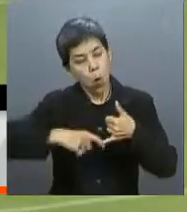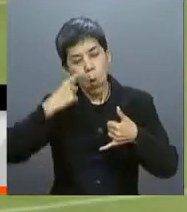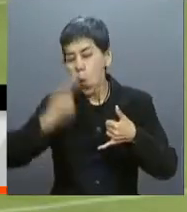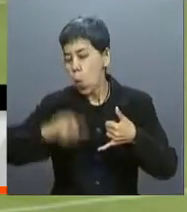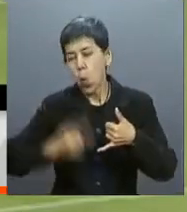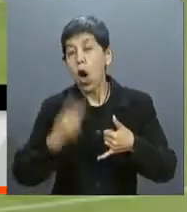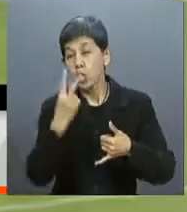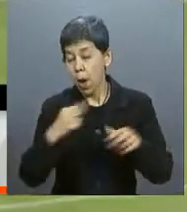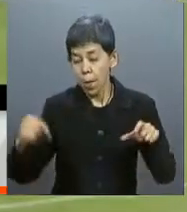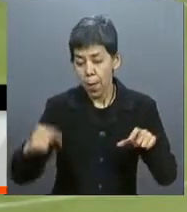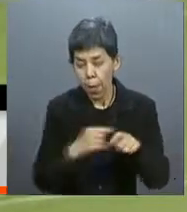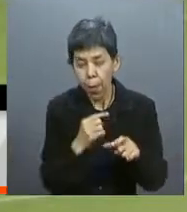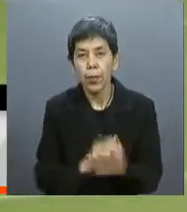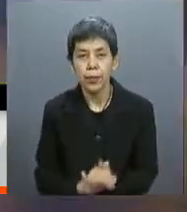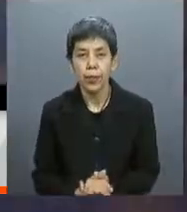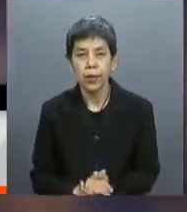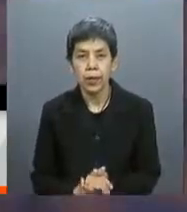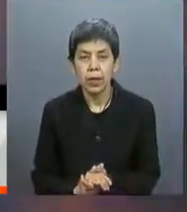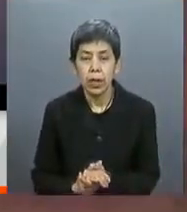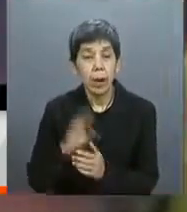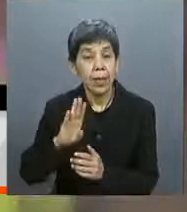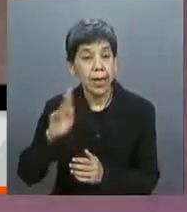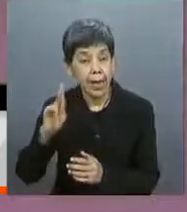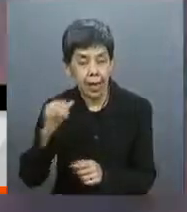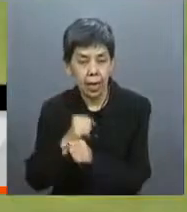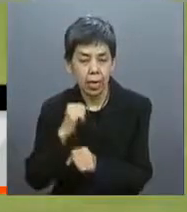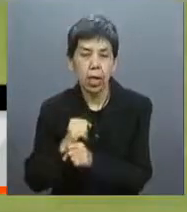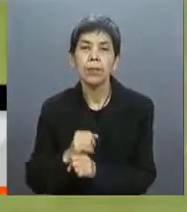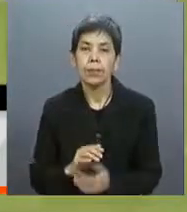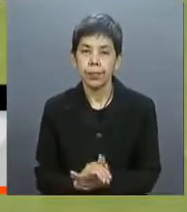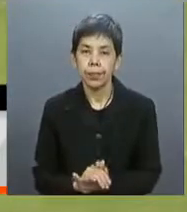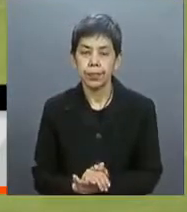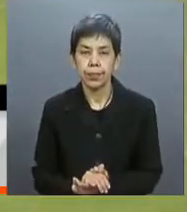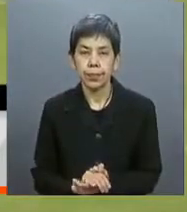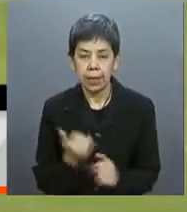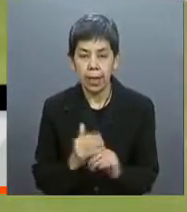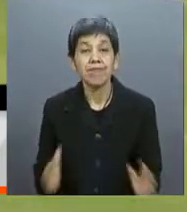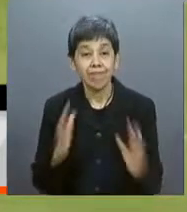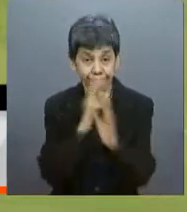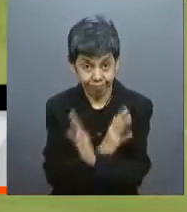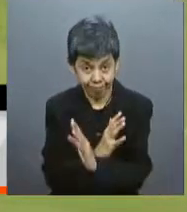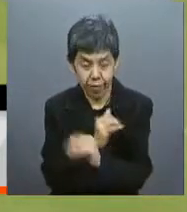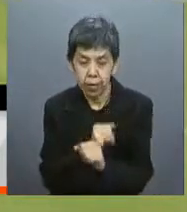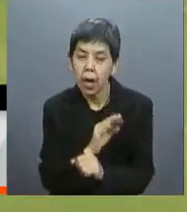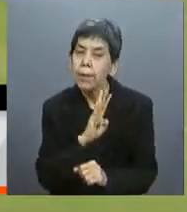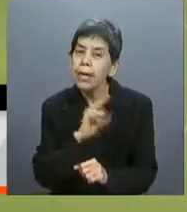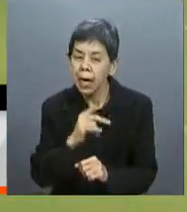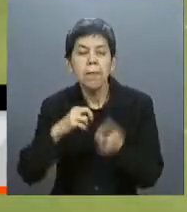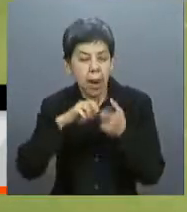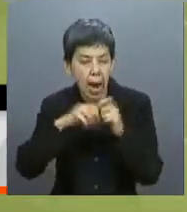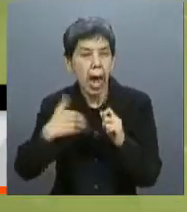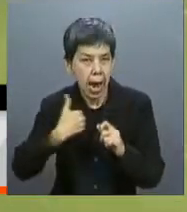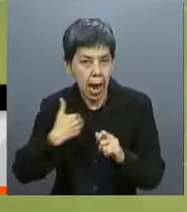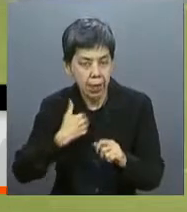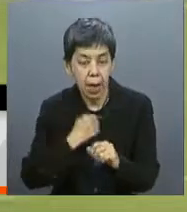ของอันเดสตูนเยสกับโกซุนกิส่วนแบงคอกได้ประตูจากดาแกนบอสโควิดครึ่งหลังนะครับเกมรับของแบงคอกยังมีปัญหาแต่ว่า